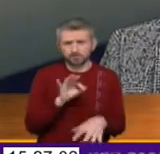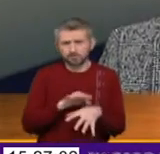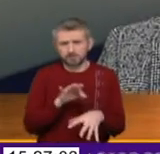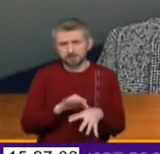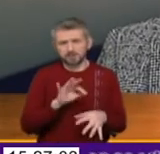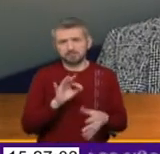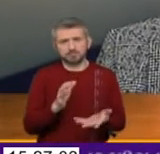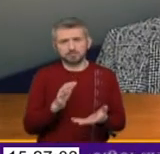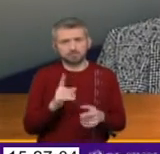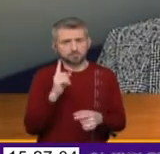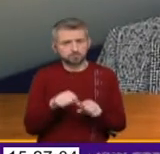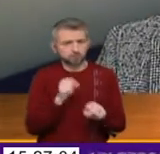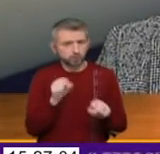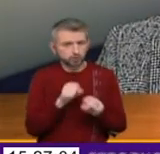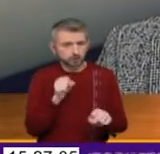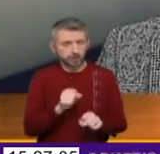захворюваннями. І я на